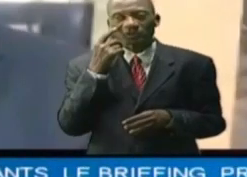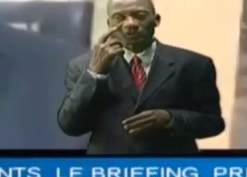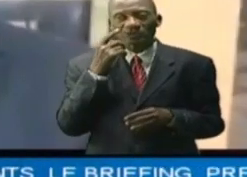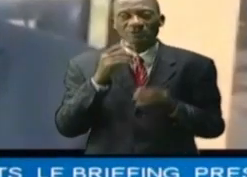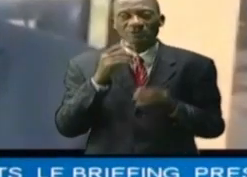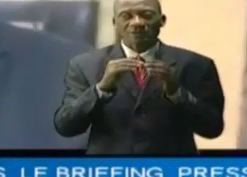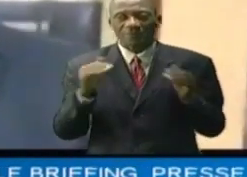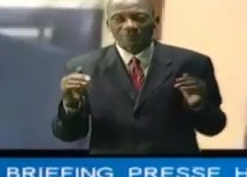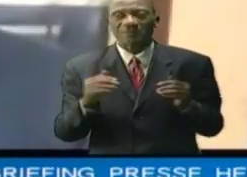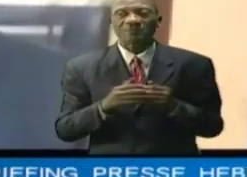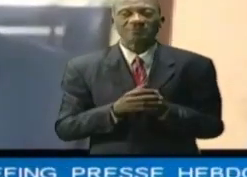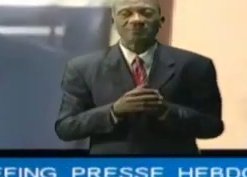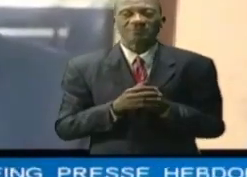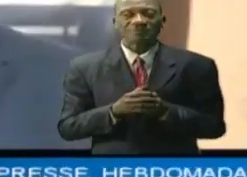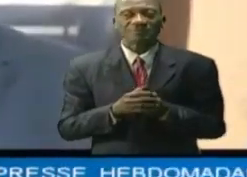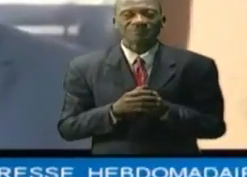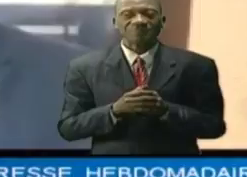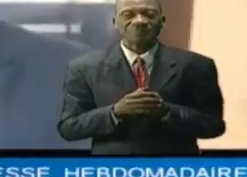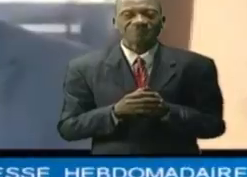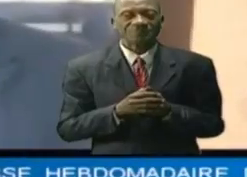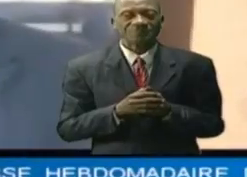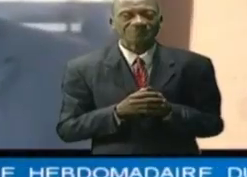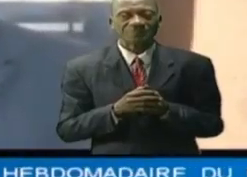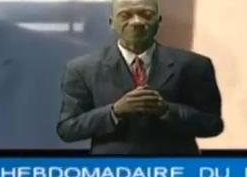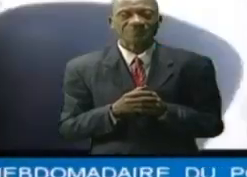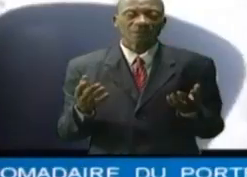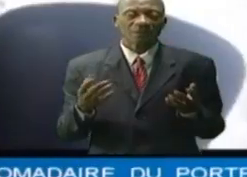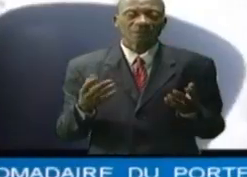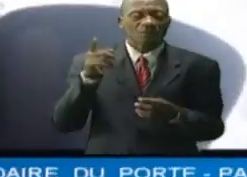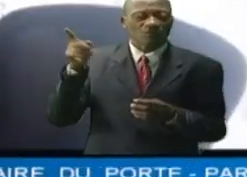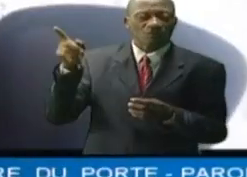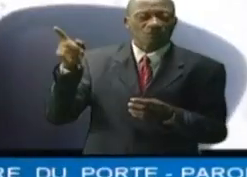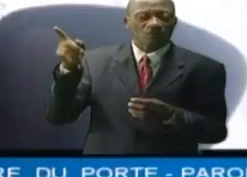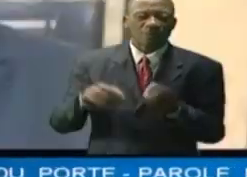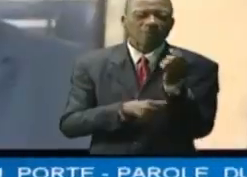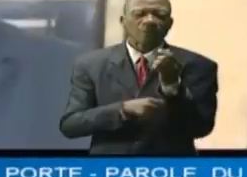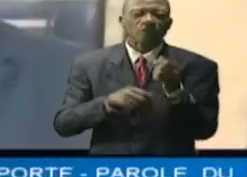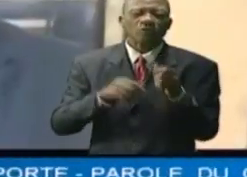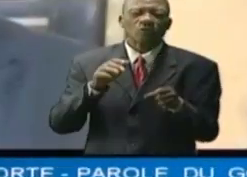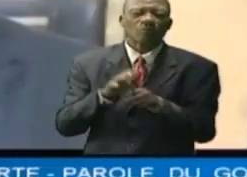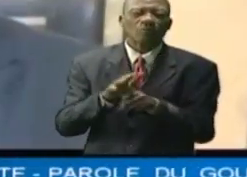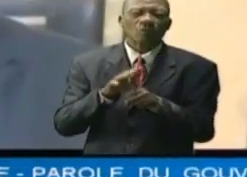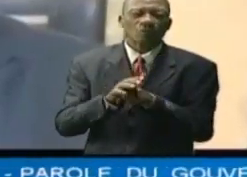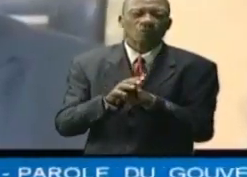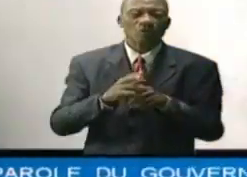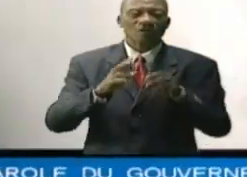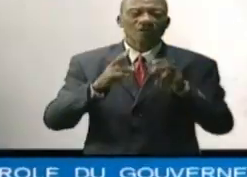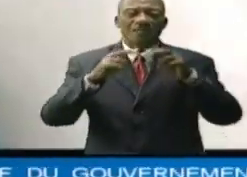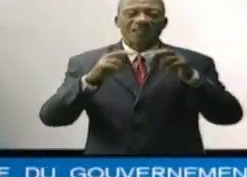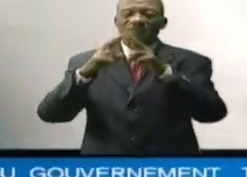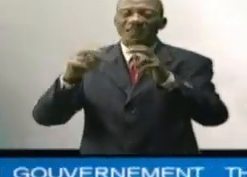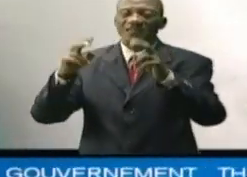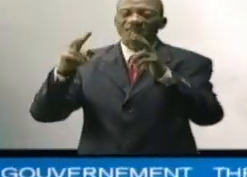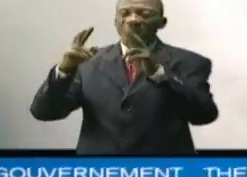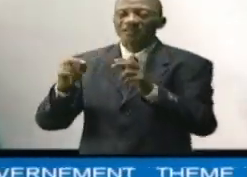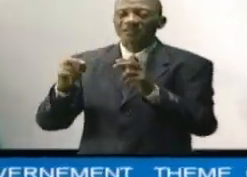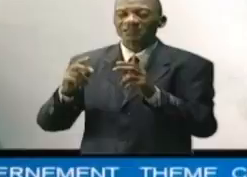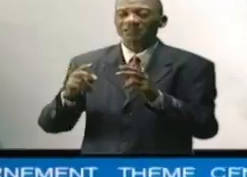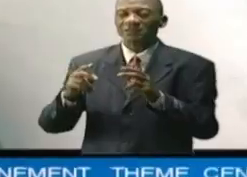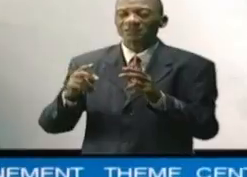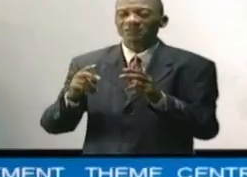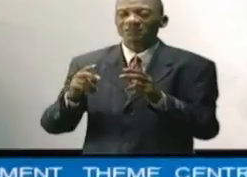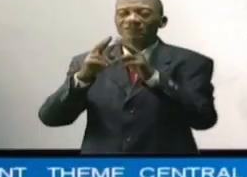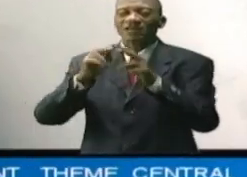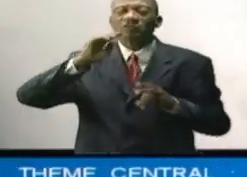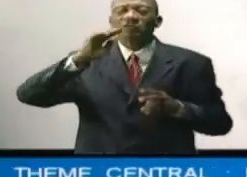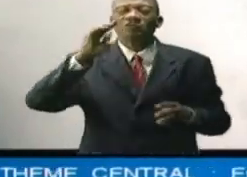frères et sœurs qui sont en train de fuir de plusieurs villages. Nous demandons à toutes les personnes de bonne volonté